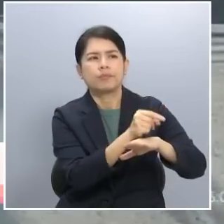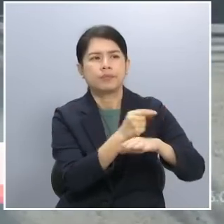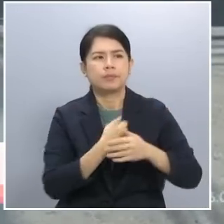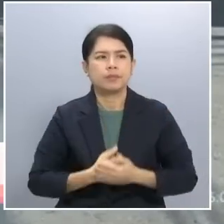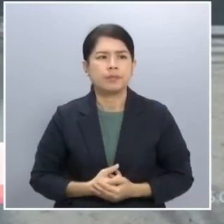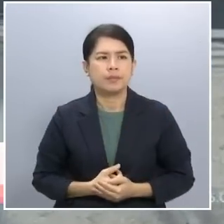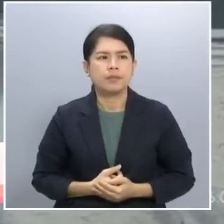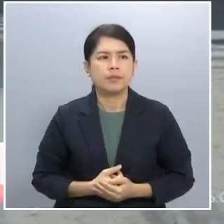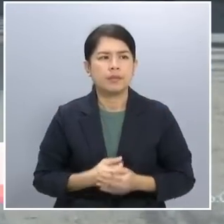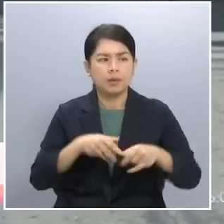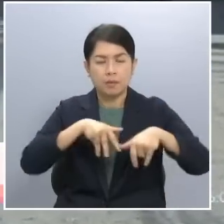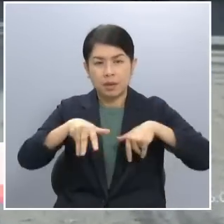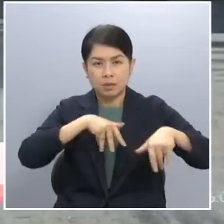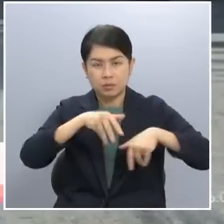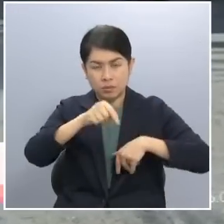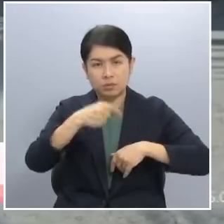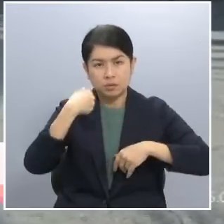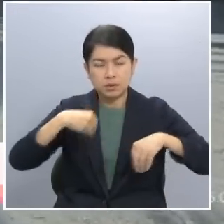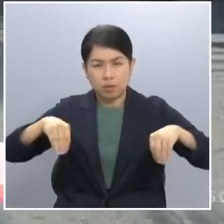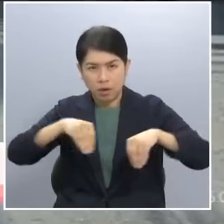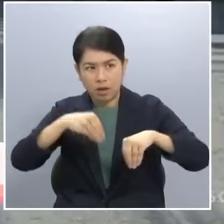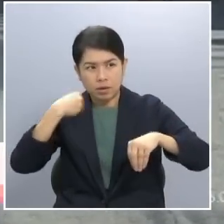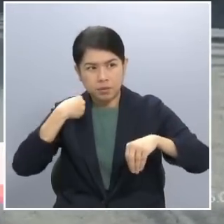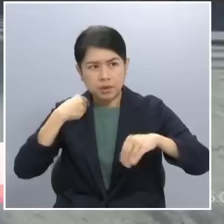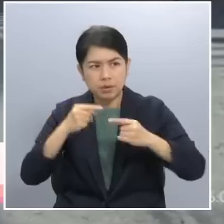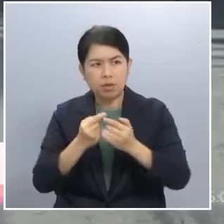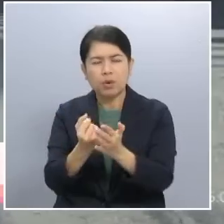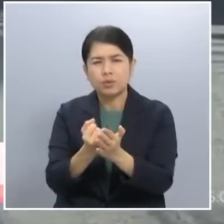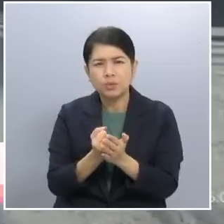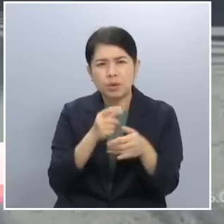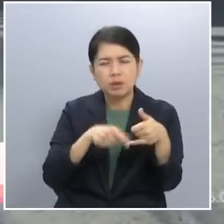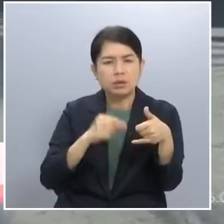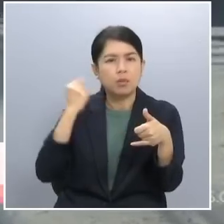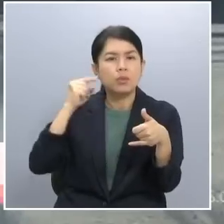คือชาวบ้านก็พยายามไปเอาร่างออกมาผู้ชมครับ